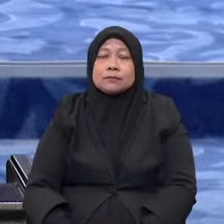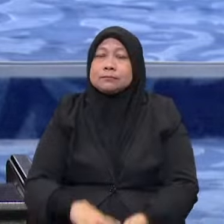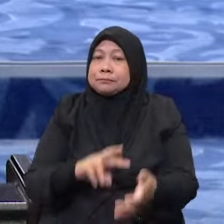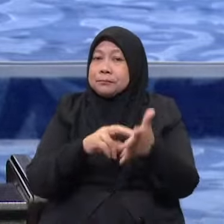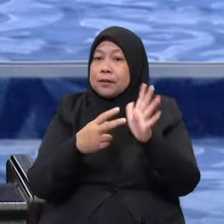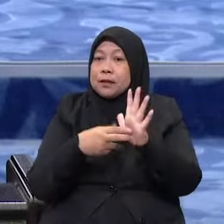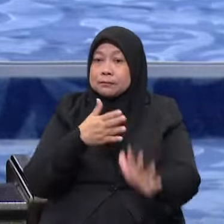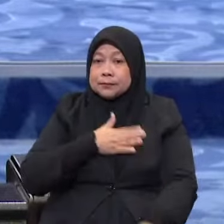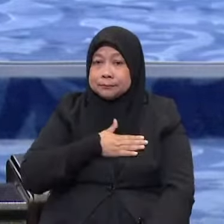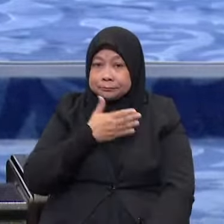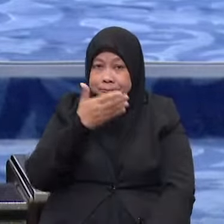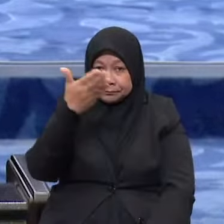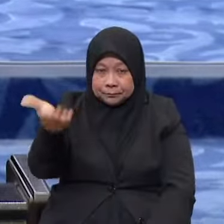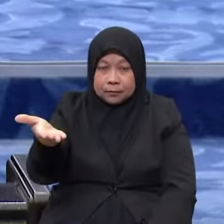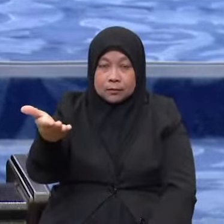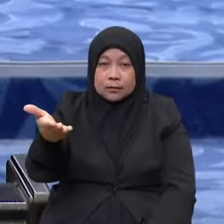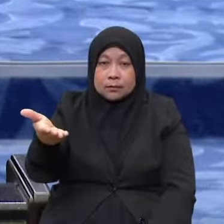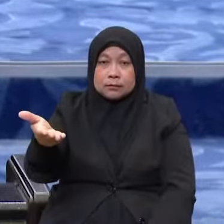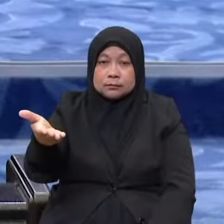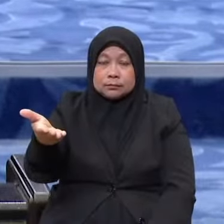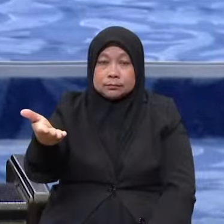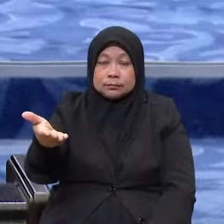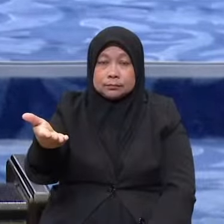Iaitu menyerahkan